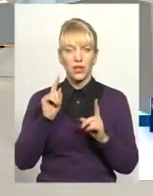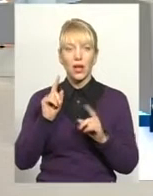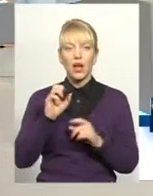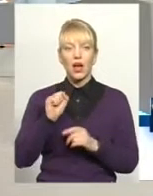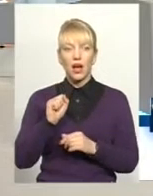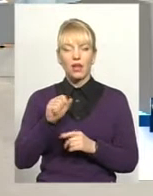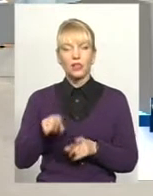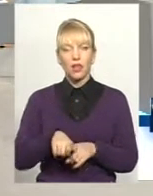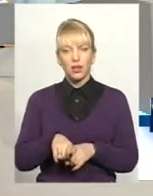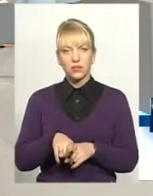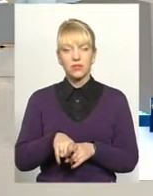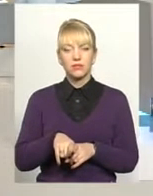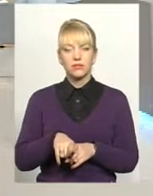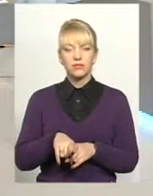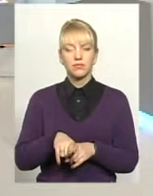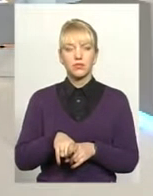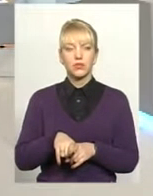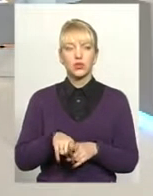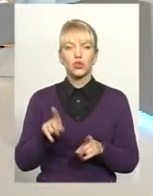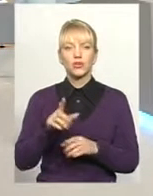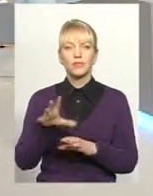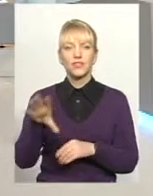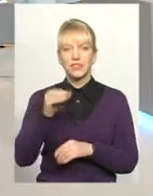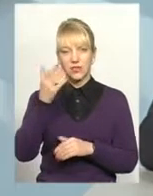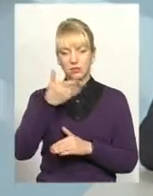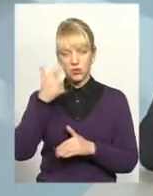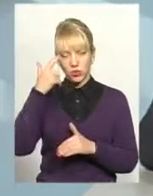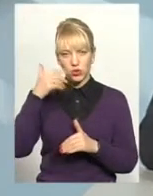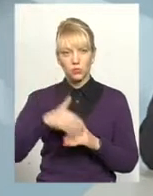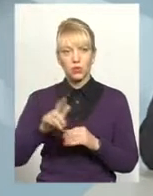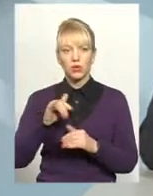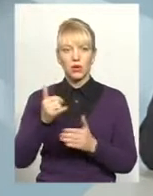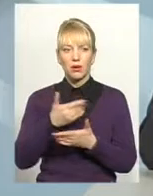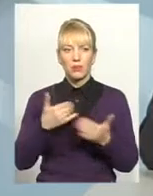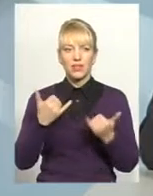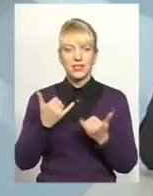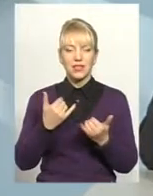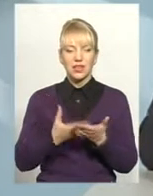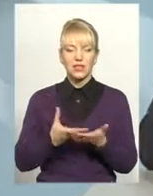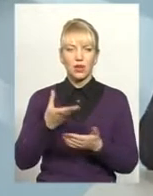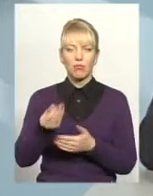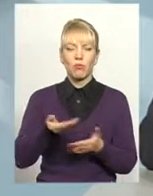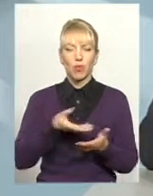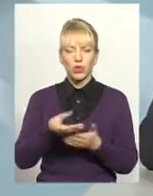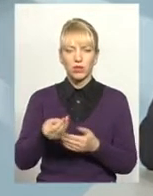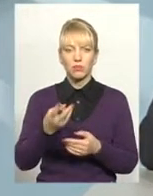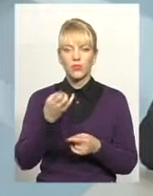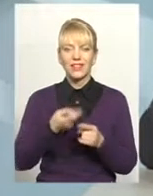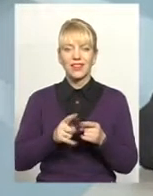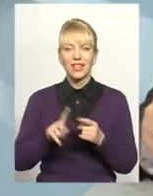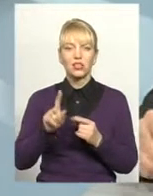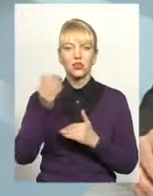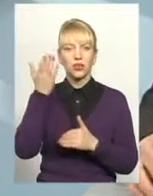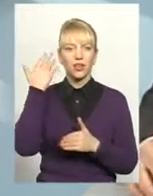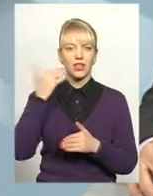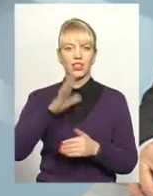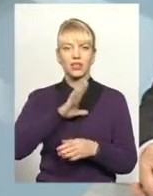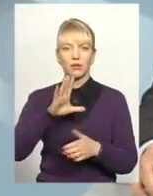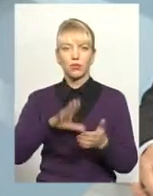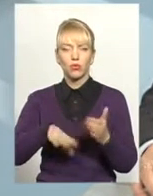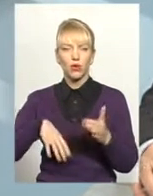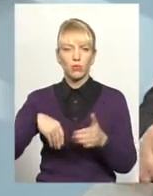так, по суті справи, щоб всі розуміли, що ми сьогодні розплачуємося за те, що раніше не доплачували, чи ми, чи наші попередники. Ну і